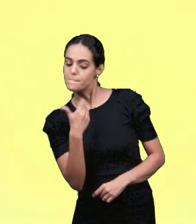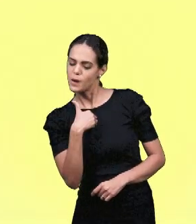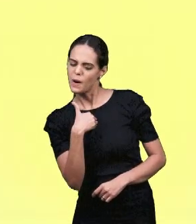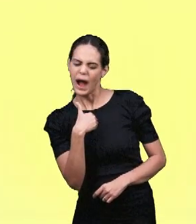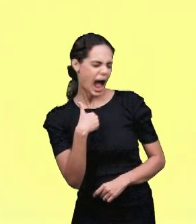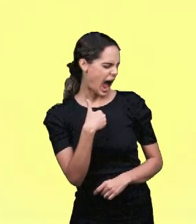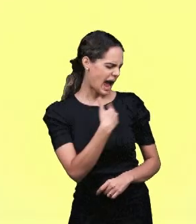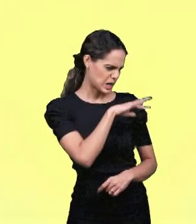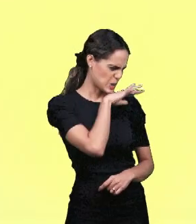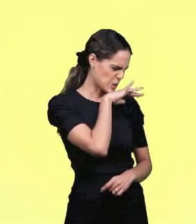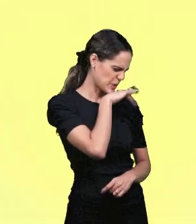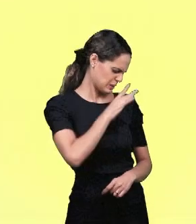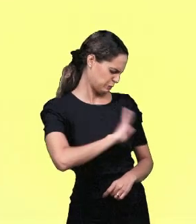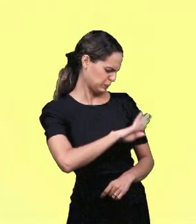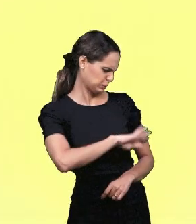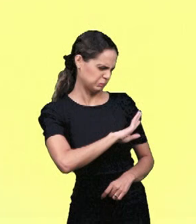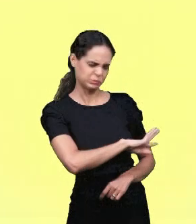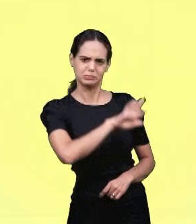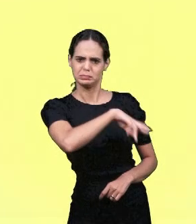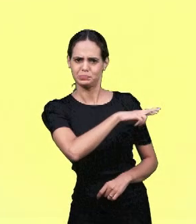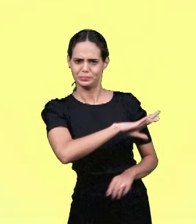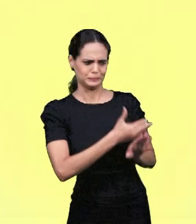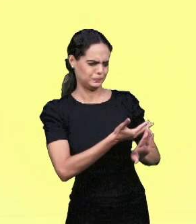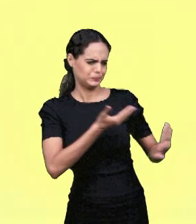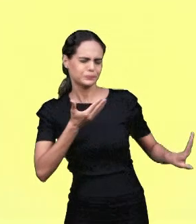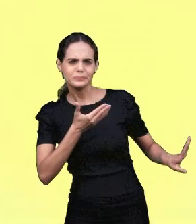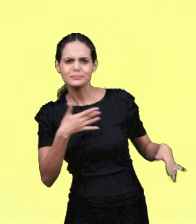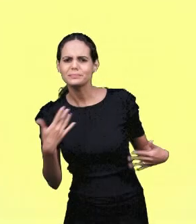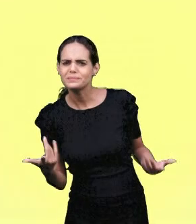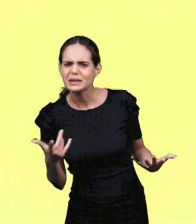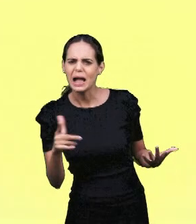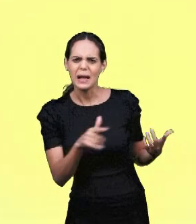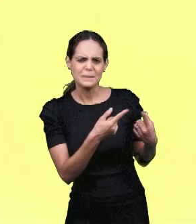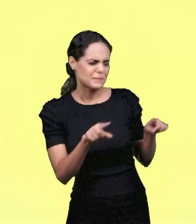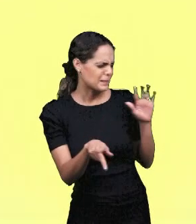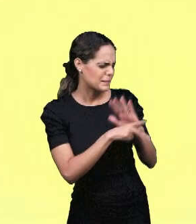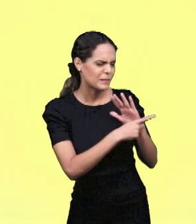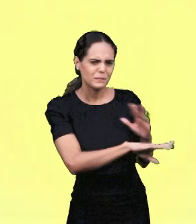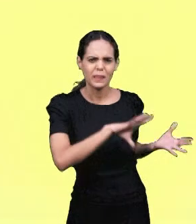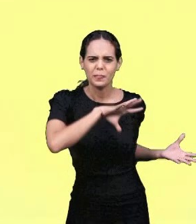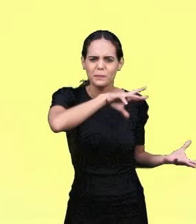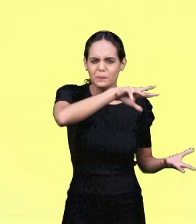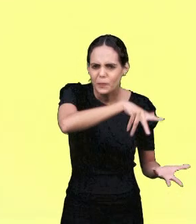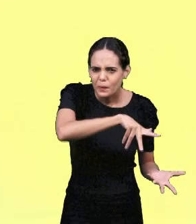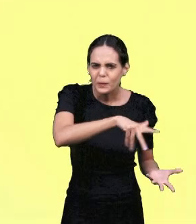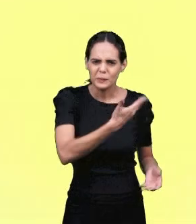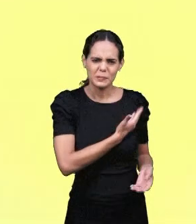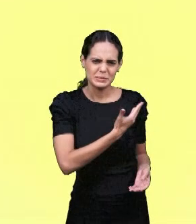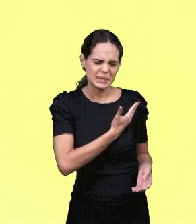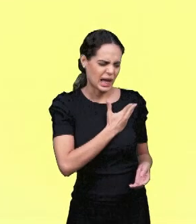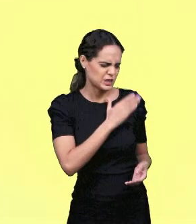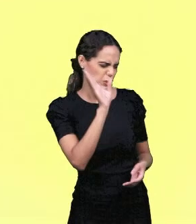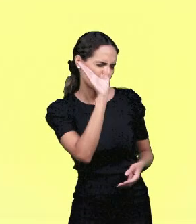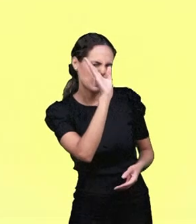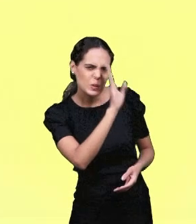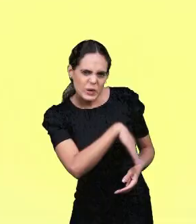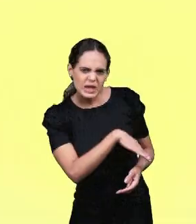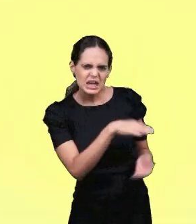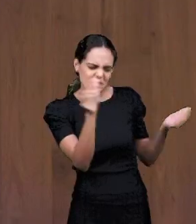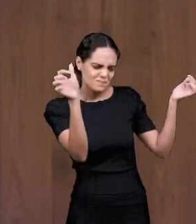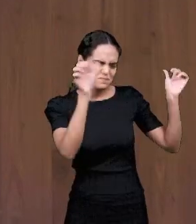dans mon cœur. C'est mauvais, on va retirer des musiques mondaines, les mauvaises amitiés, des